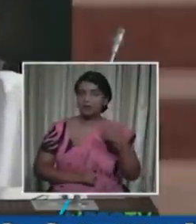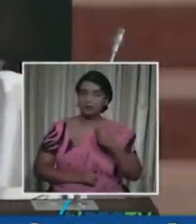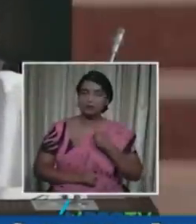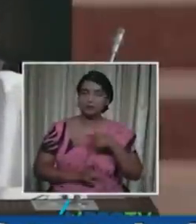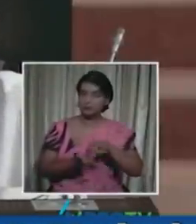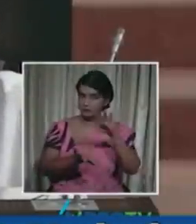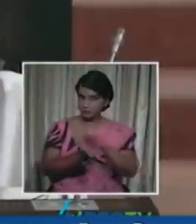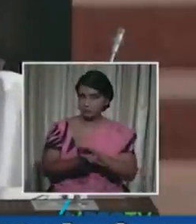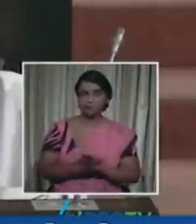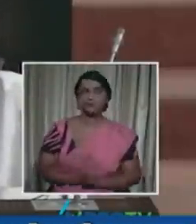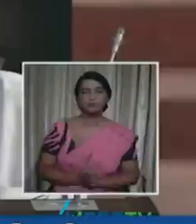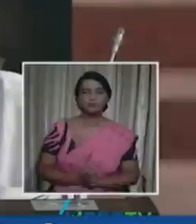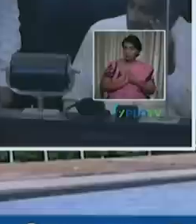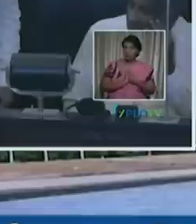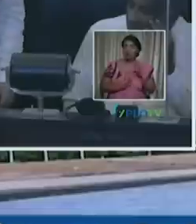ස්ථිර කරමි